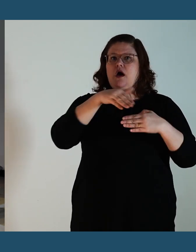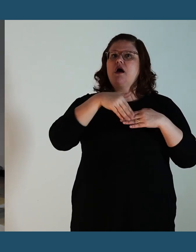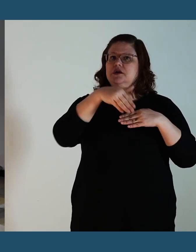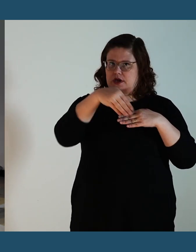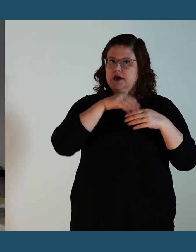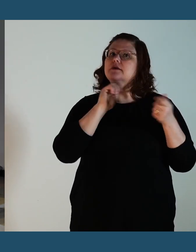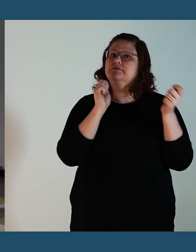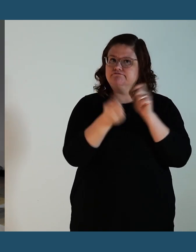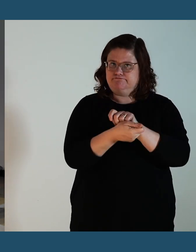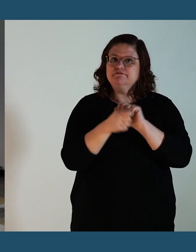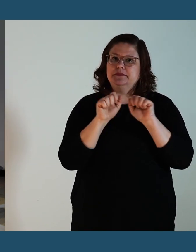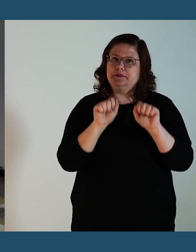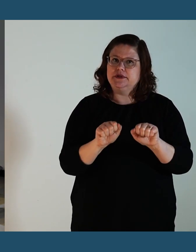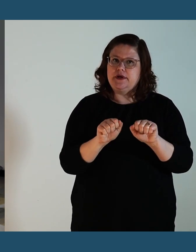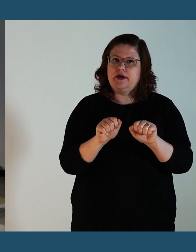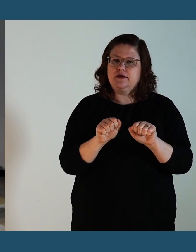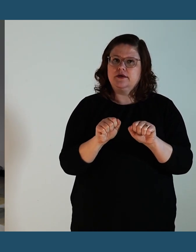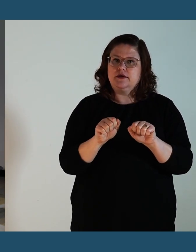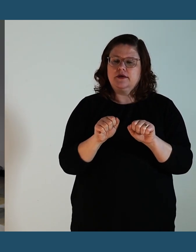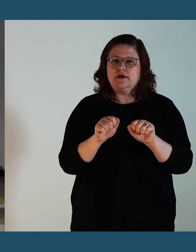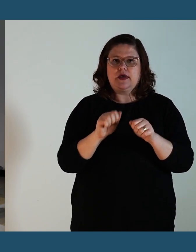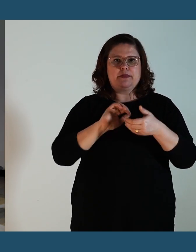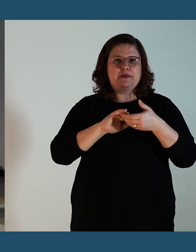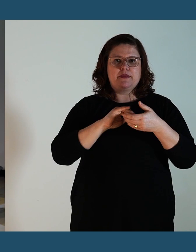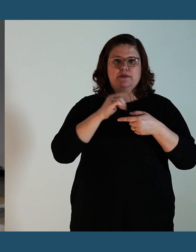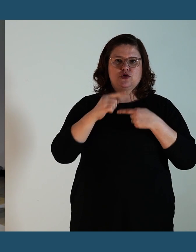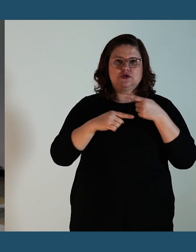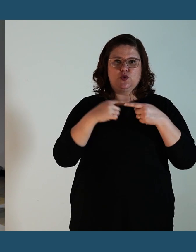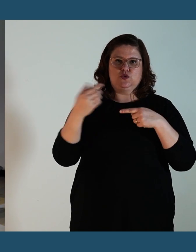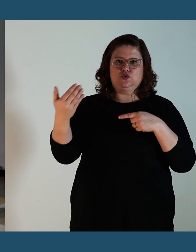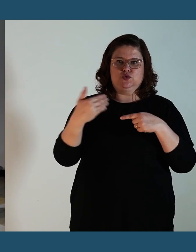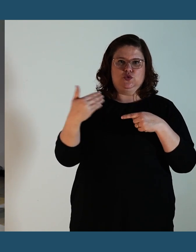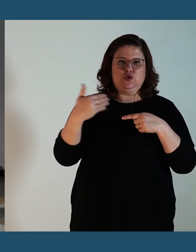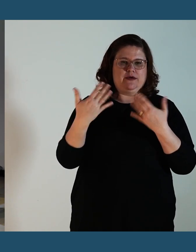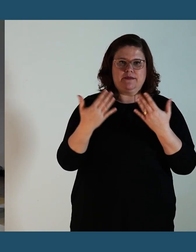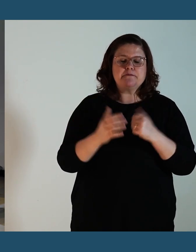muuttua. Tämä ei ole vain yksisuuntainen prosessi. Mä oon